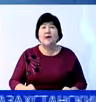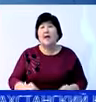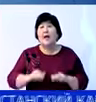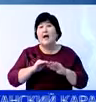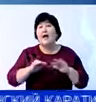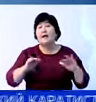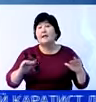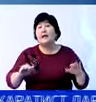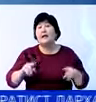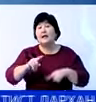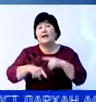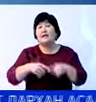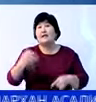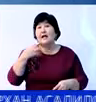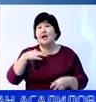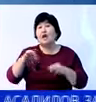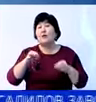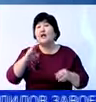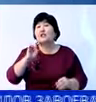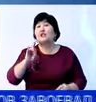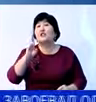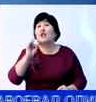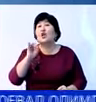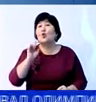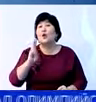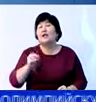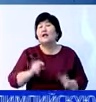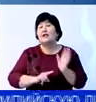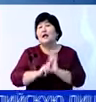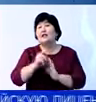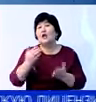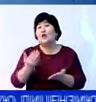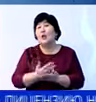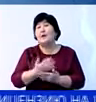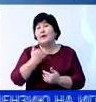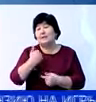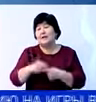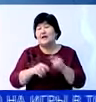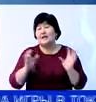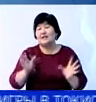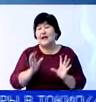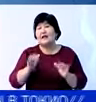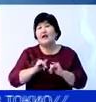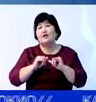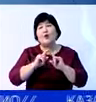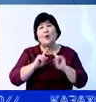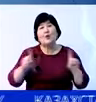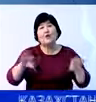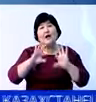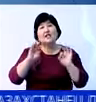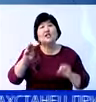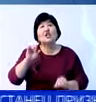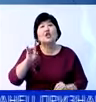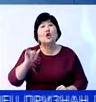Детище телеканала «Кызылорда» проекта «Жыр-керуен» начал свой новый сезон. Цель проекта – сохранение и популяризация уникального искусства